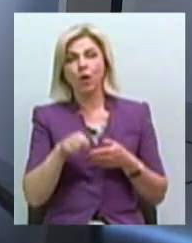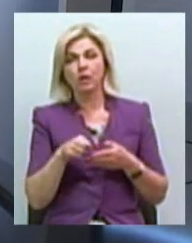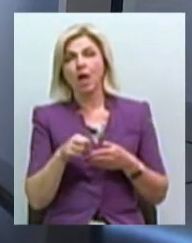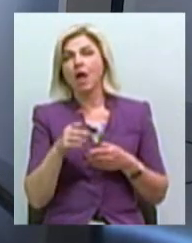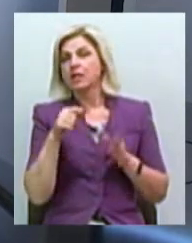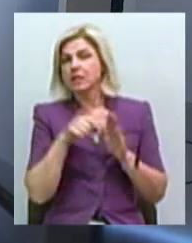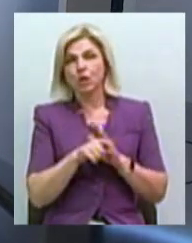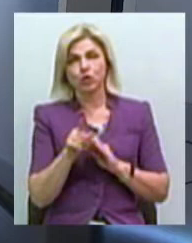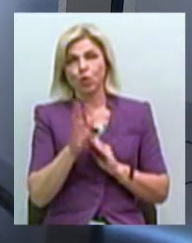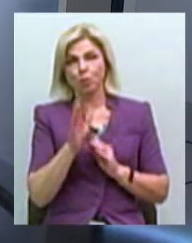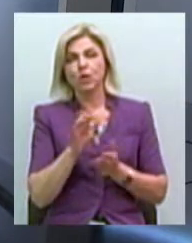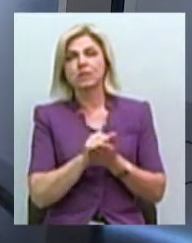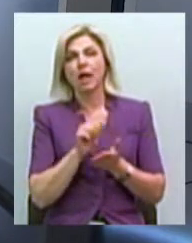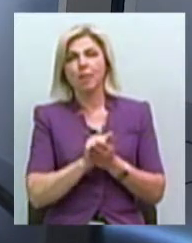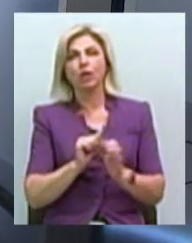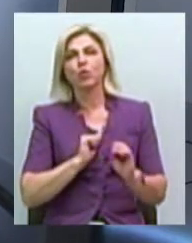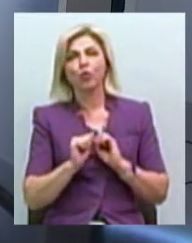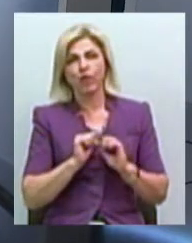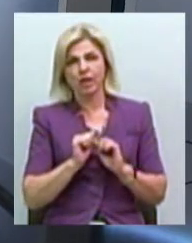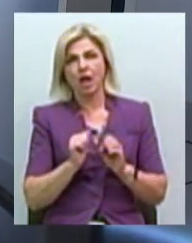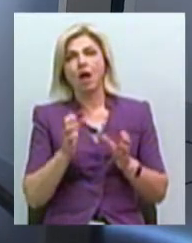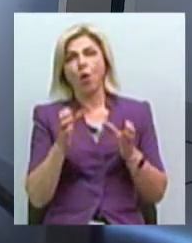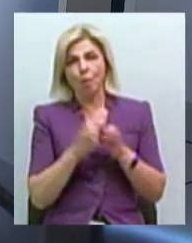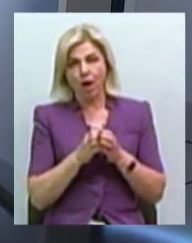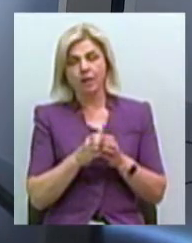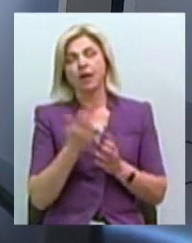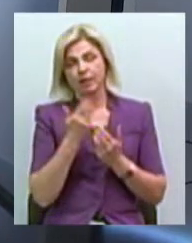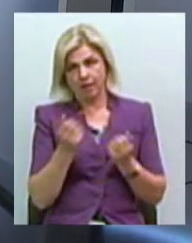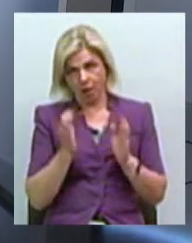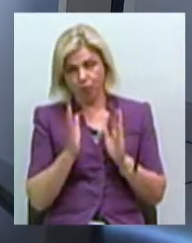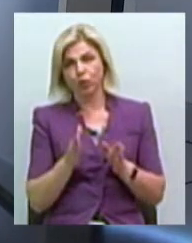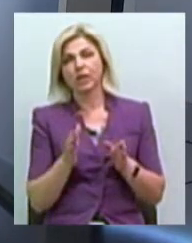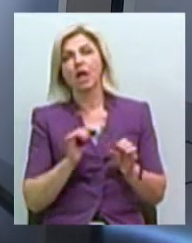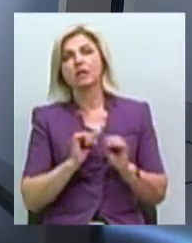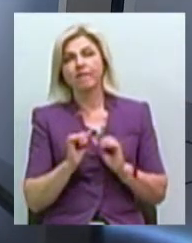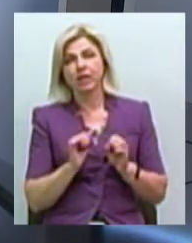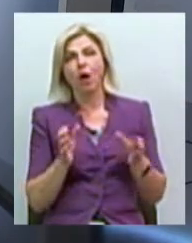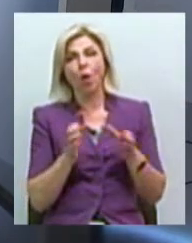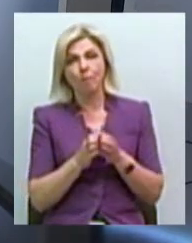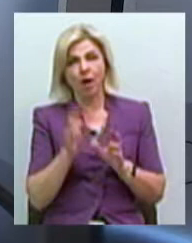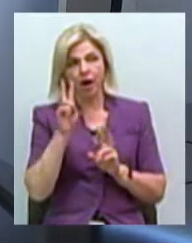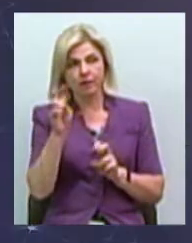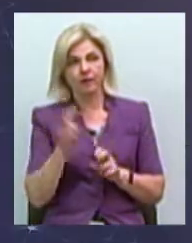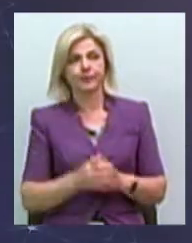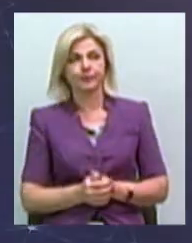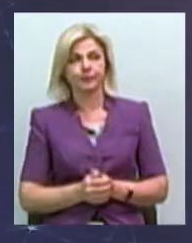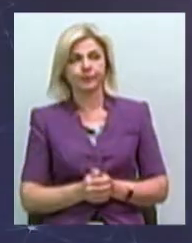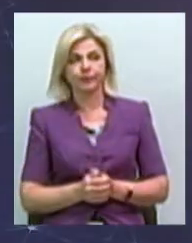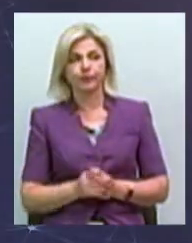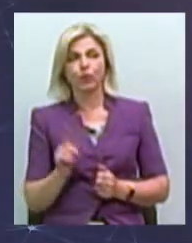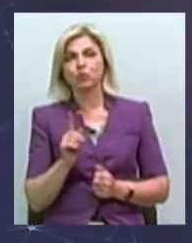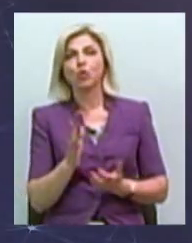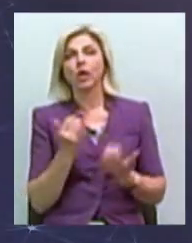займатися стивідорною діяльністю. Так, буде стивідорна компанія та, яка, підрозділ. Місто власник. Який на сьогодні і так